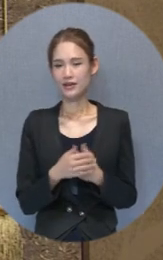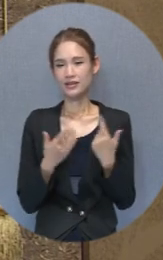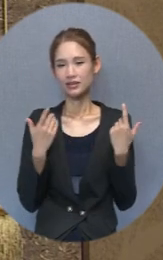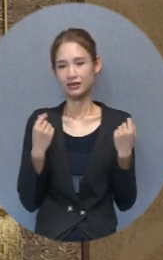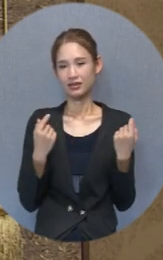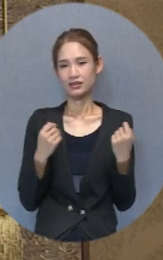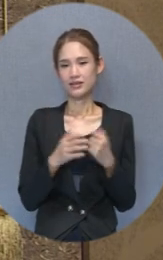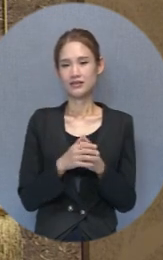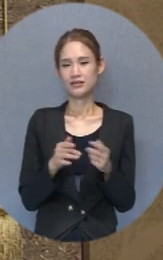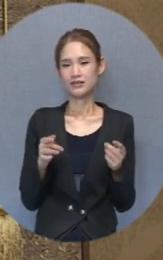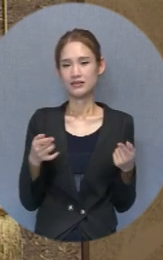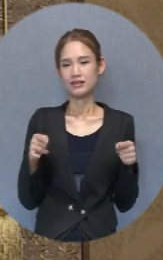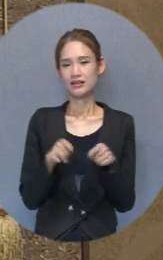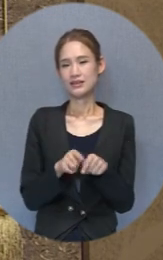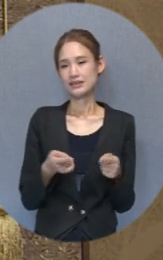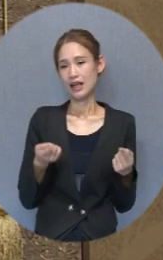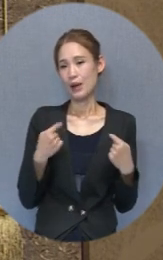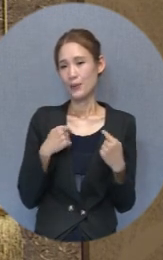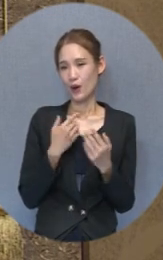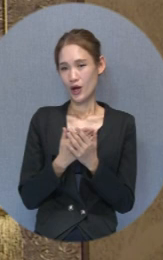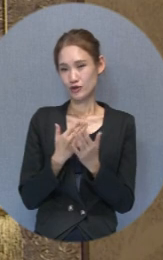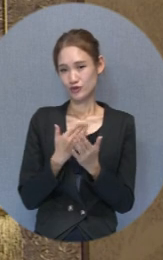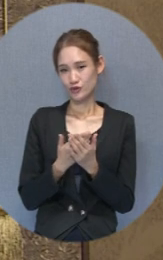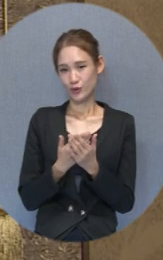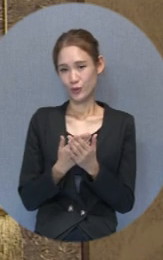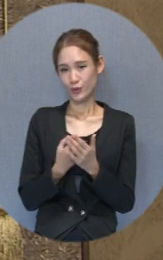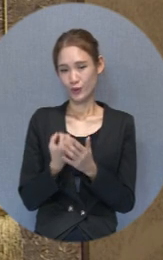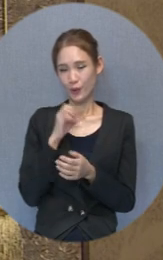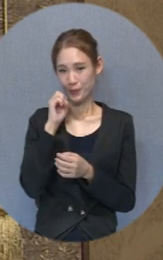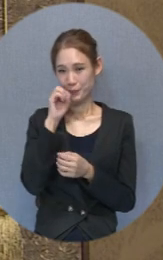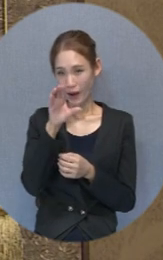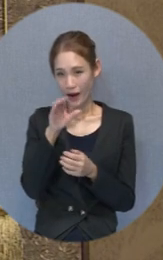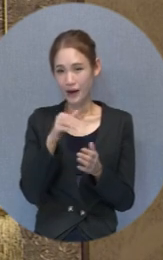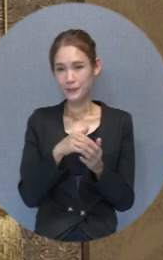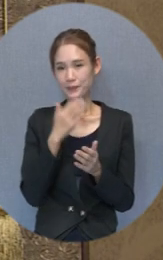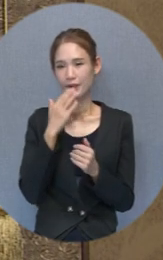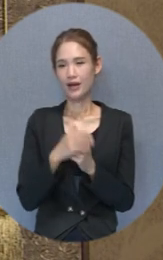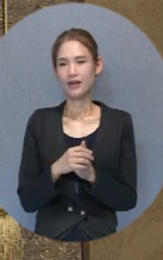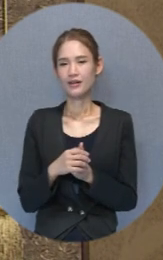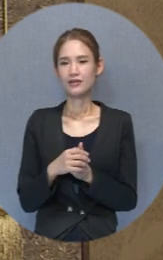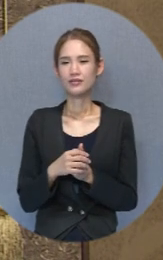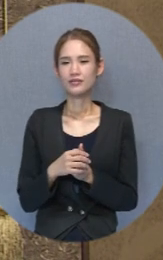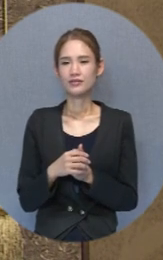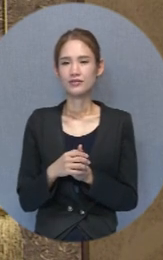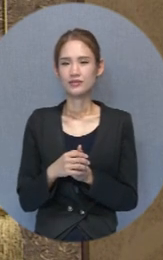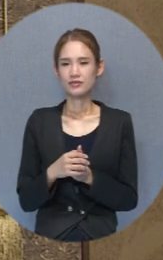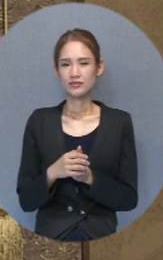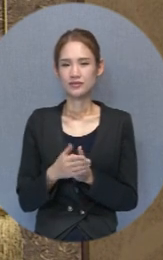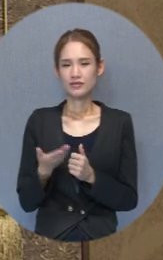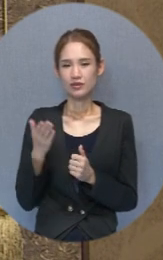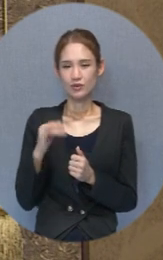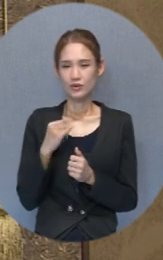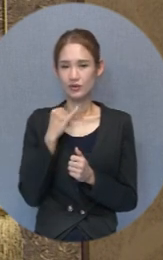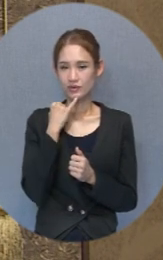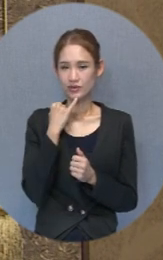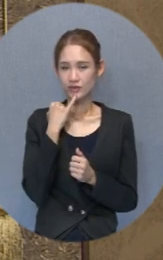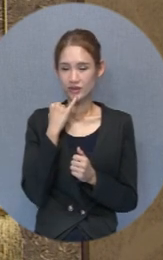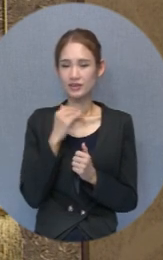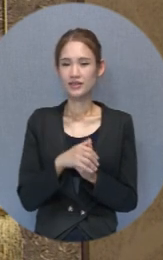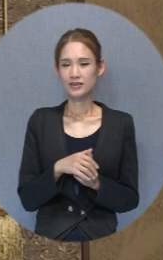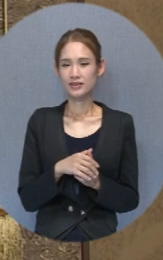이렇게 참여를 해주세요라든지 할 수 있으니까 그래도 괜찮아요. 그래도